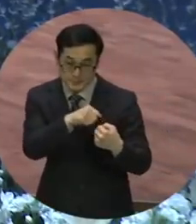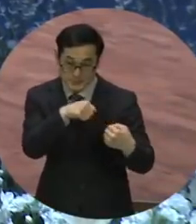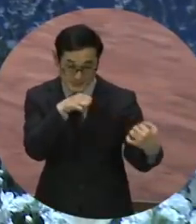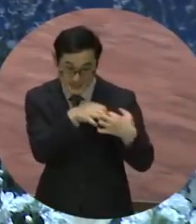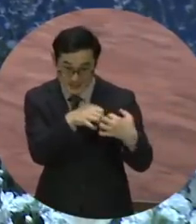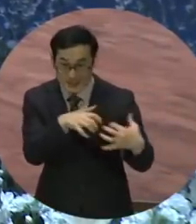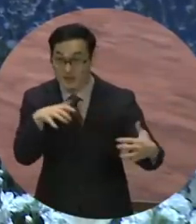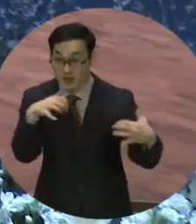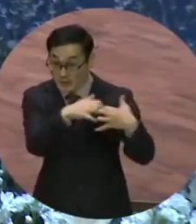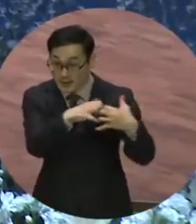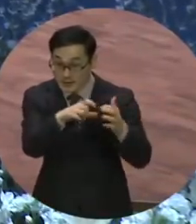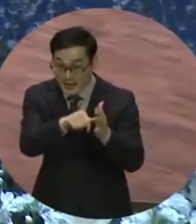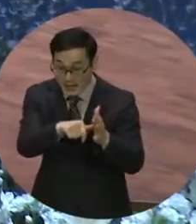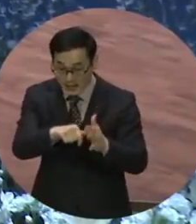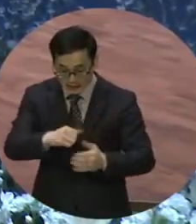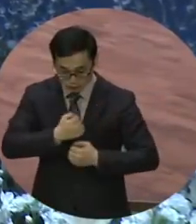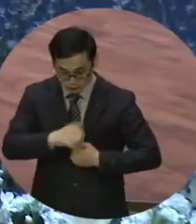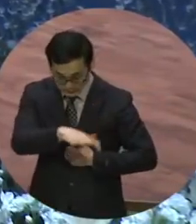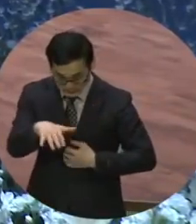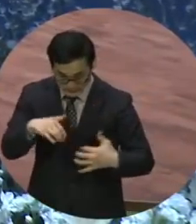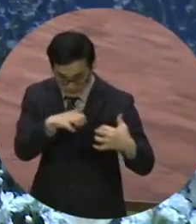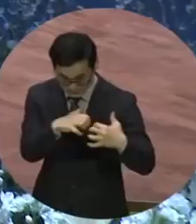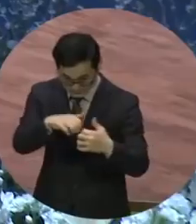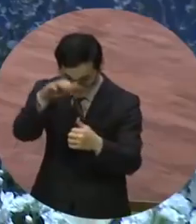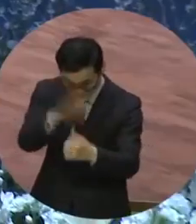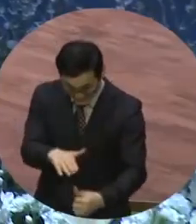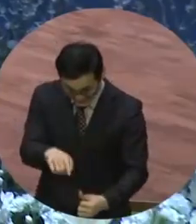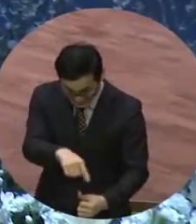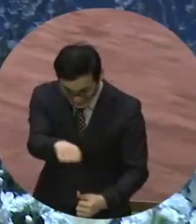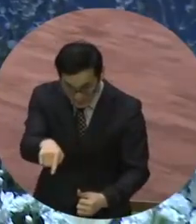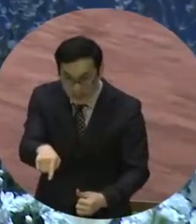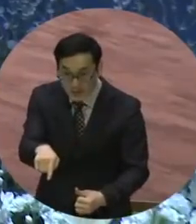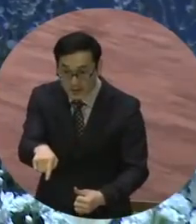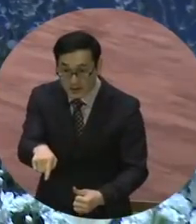장수에게 절대 처벌하지 않는다는 거예요.